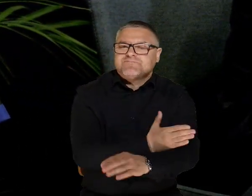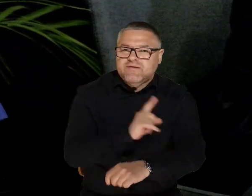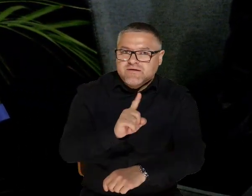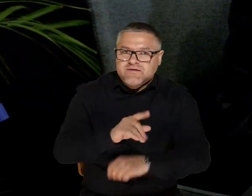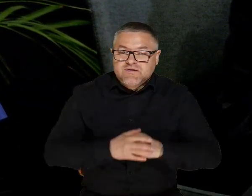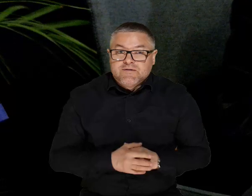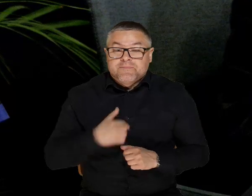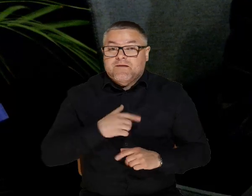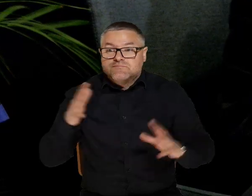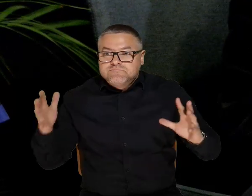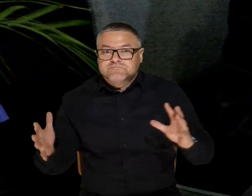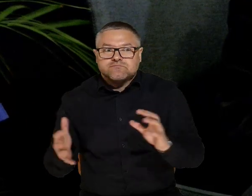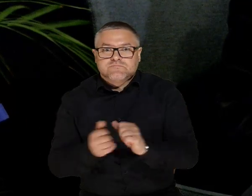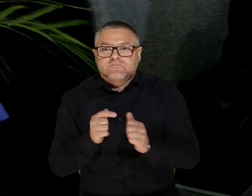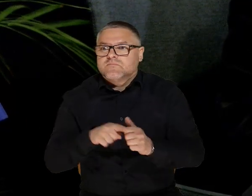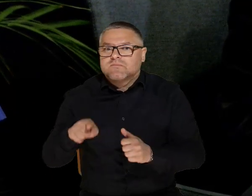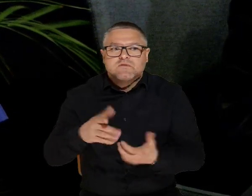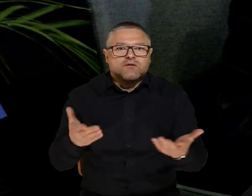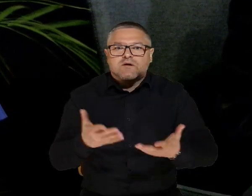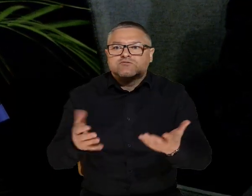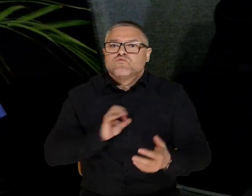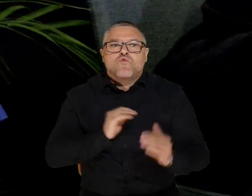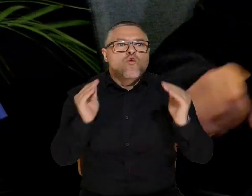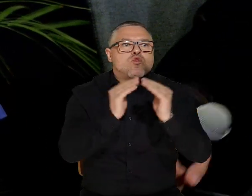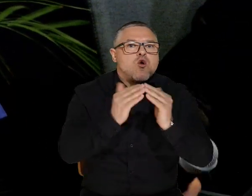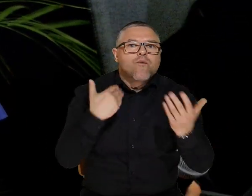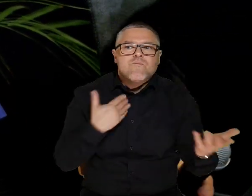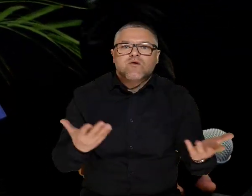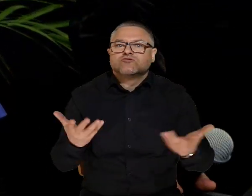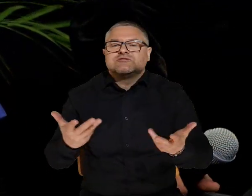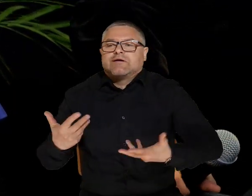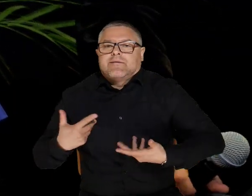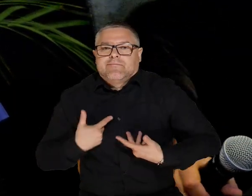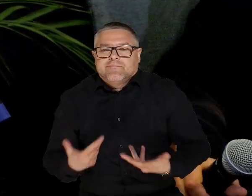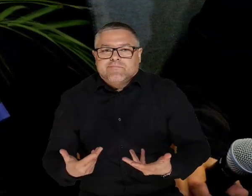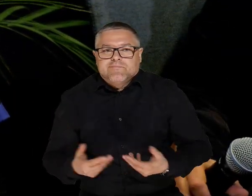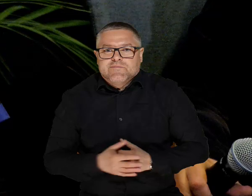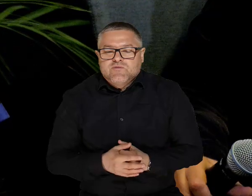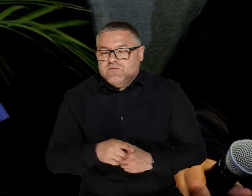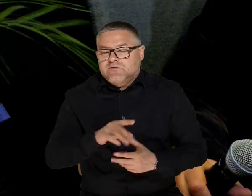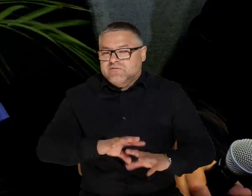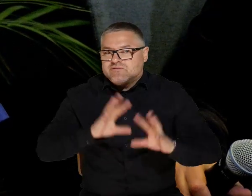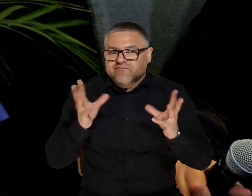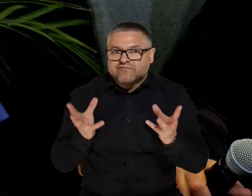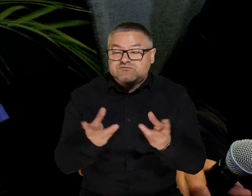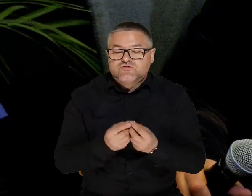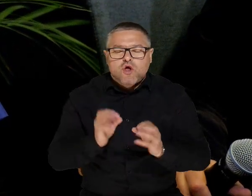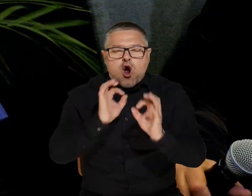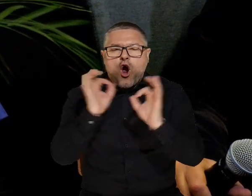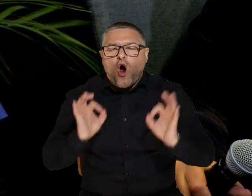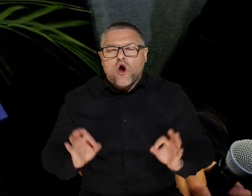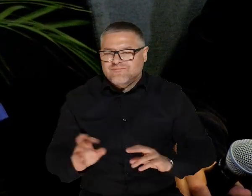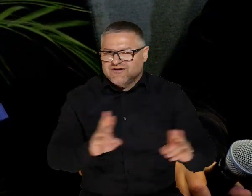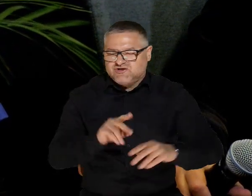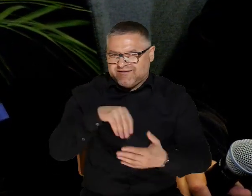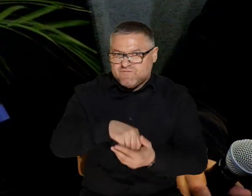2020, po to, żeby odnaleźć właśnie to miejsce, gdzie stał nasz dom, gdzie odbywały się te wszystkie straszne rzeczy.